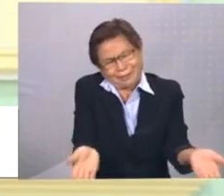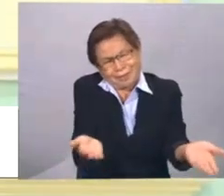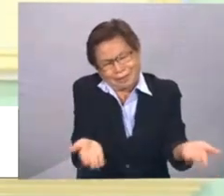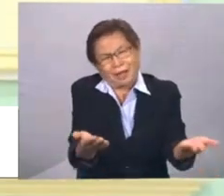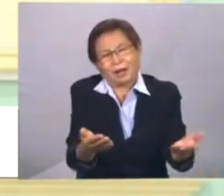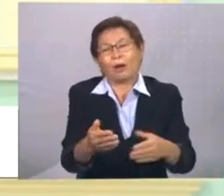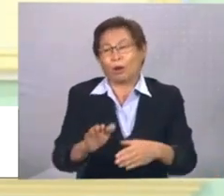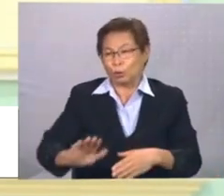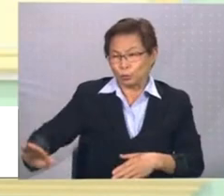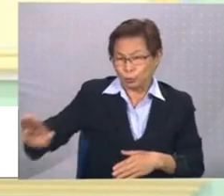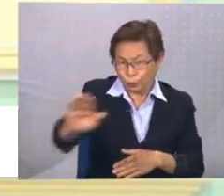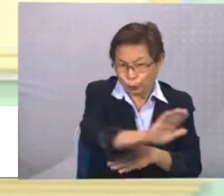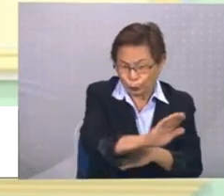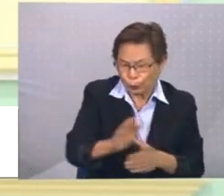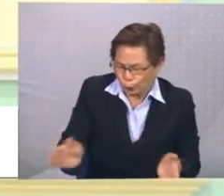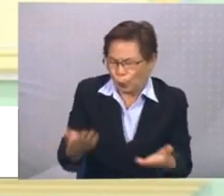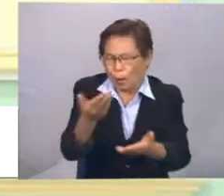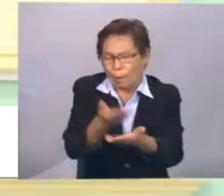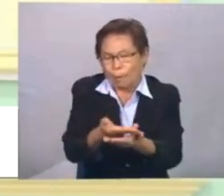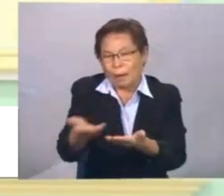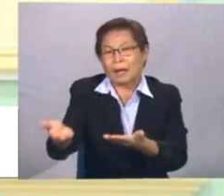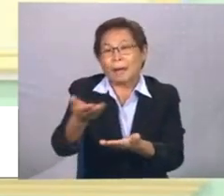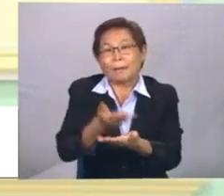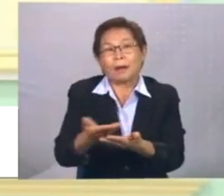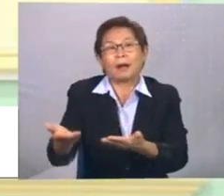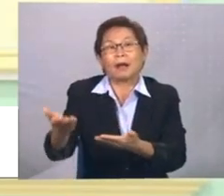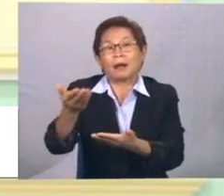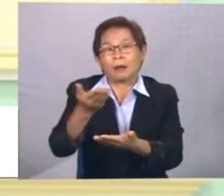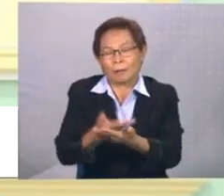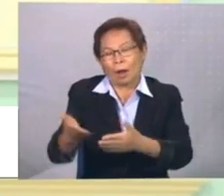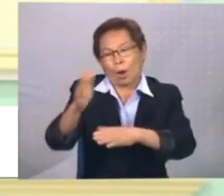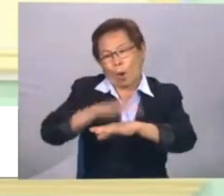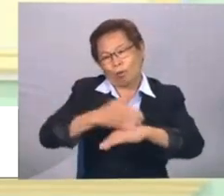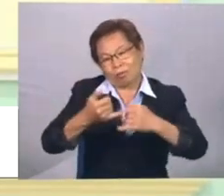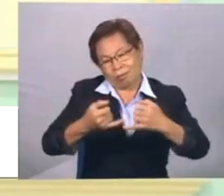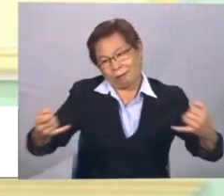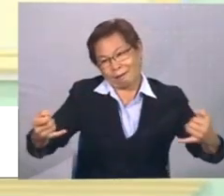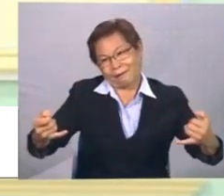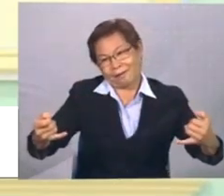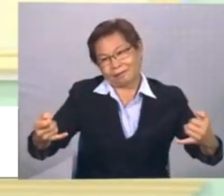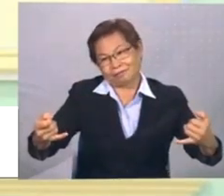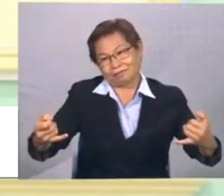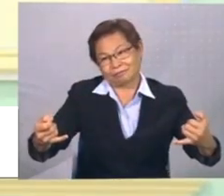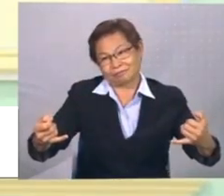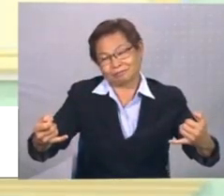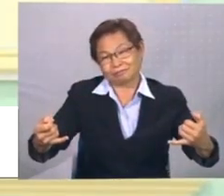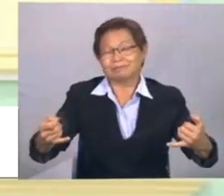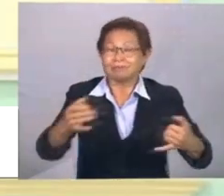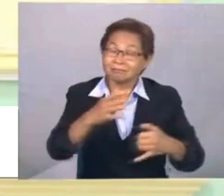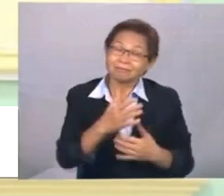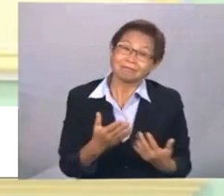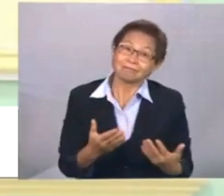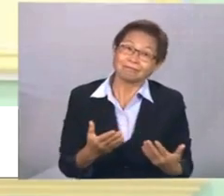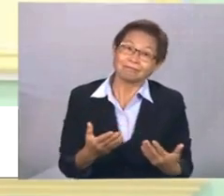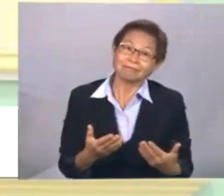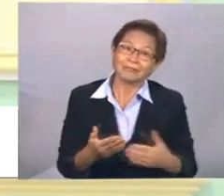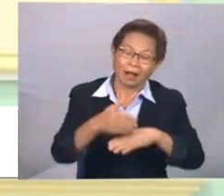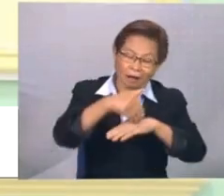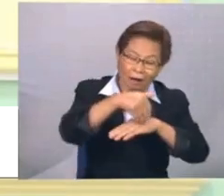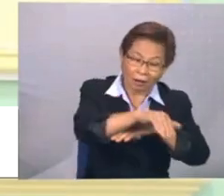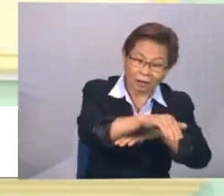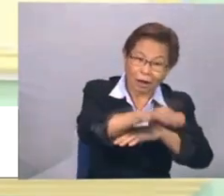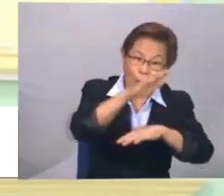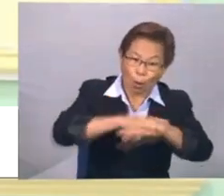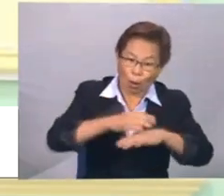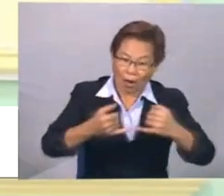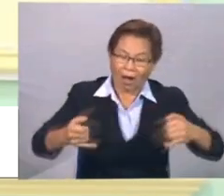menggunakan pembelian secara atas talian dan walaupun penghantaran